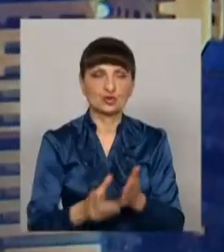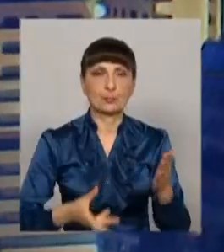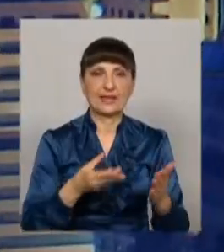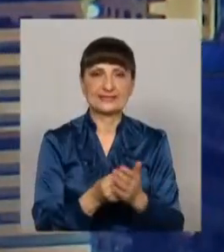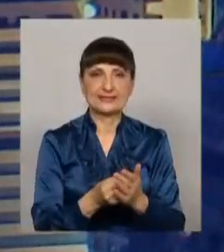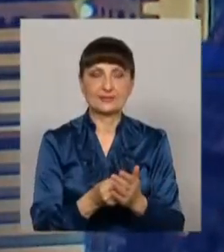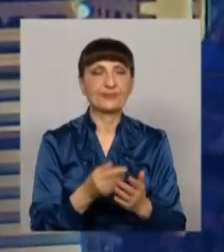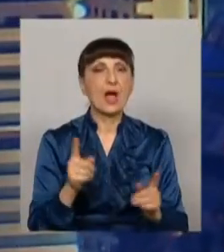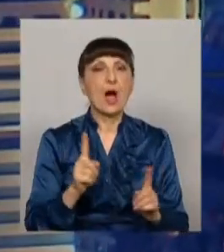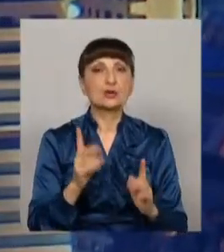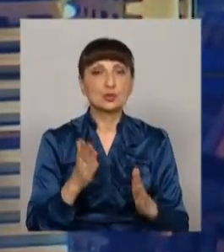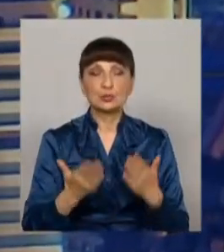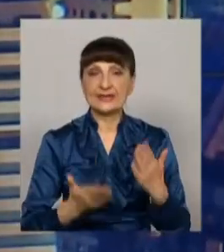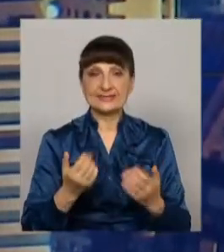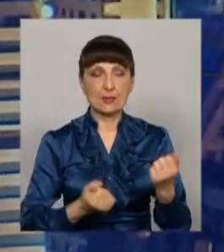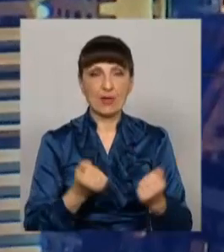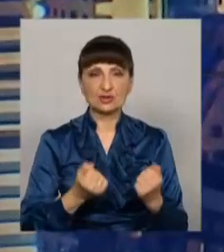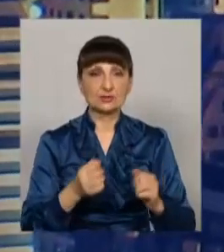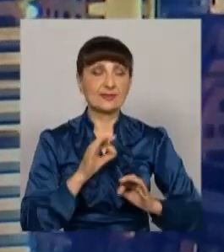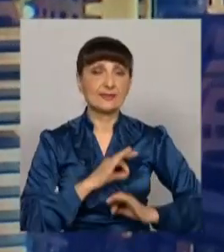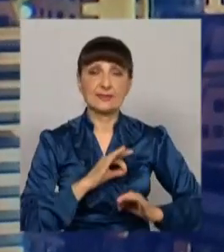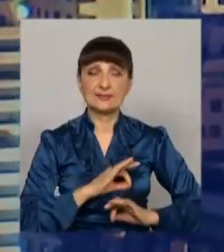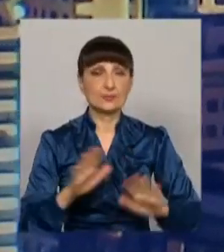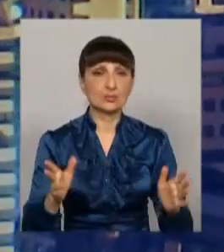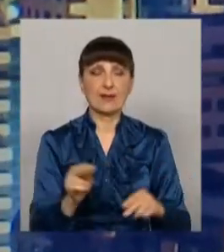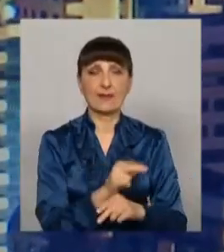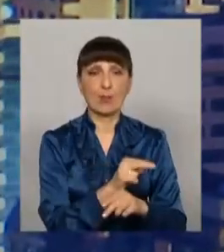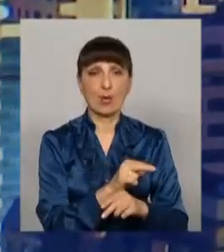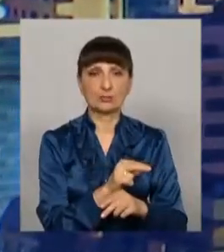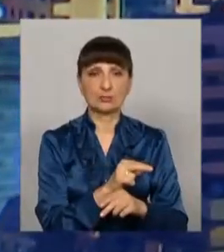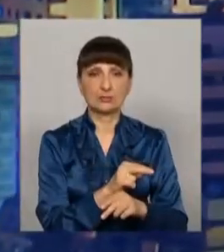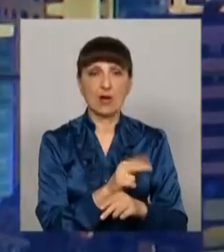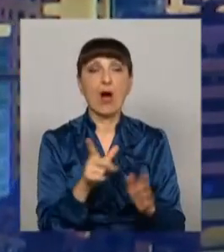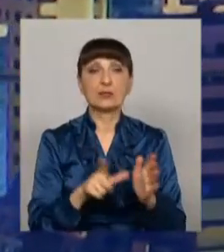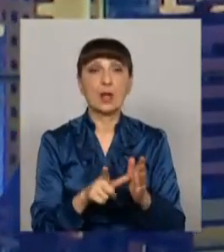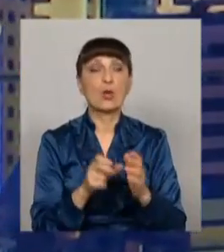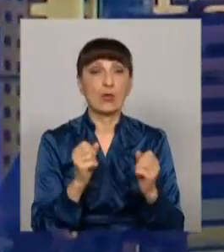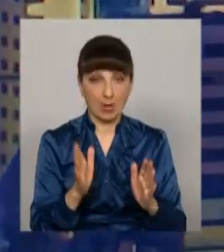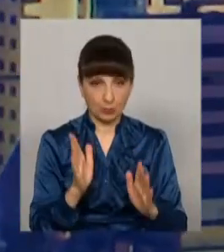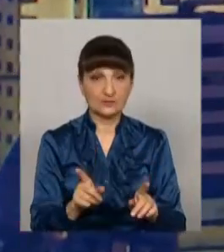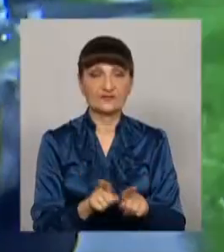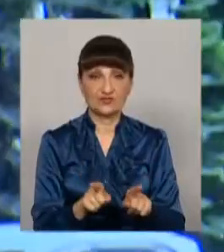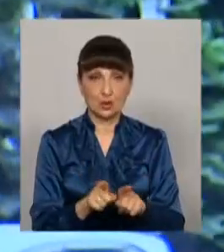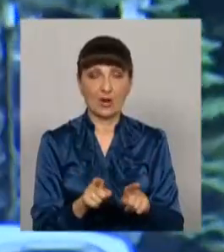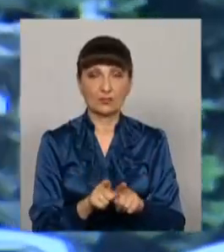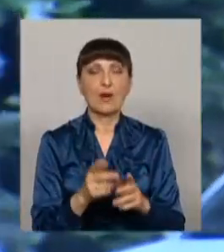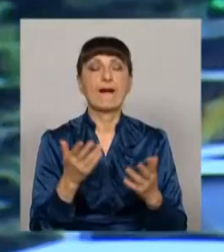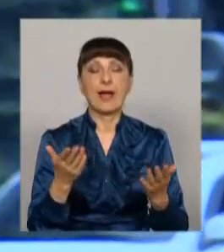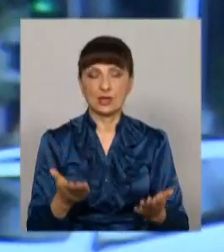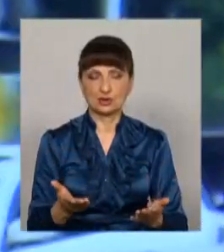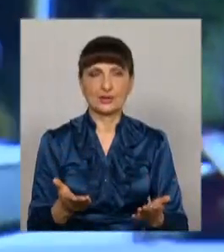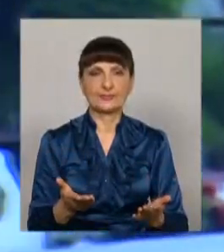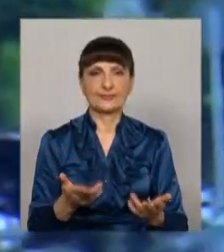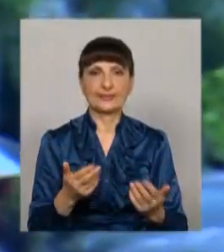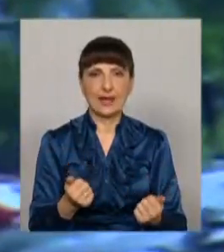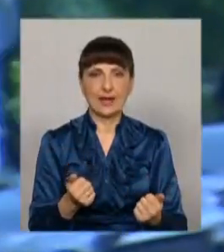будет, если вот автотранспортное средство не используется, оно находится на ремонте, но при, ну, как быть с налогом? Он будет приходить? Ну, налог, конечно, будет приходить, но